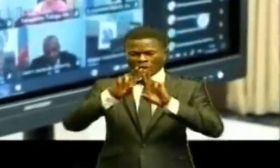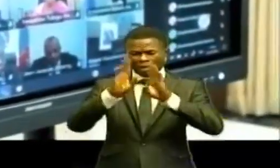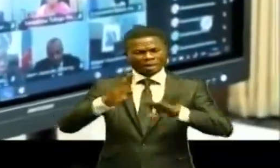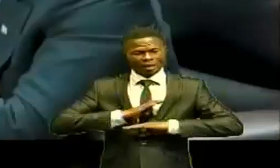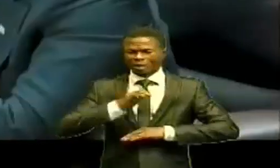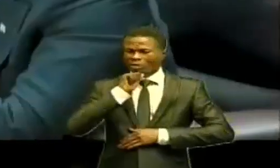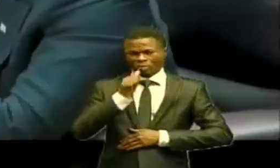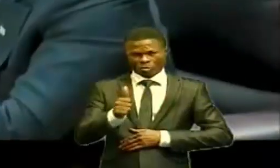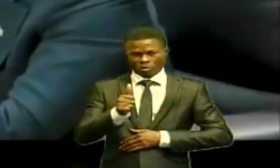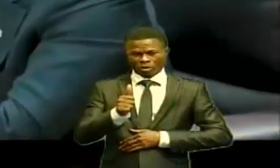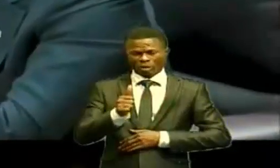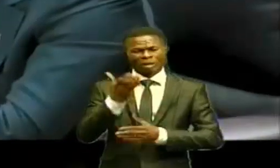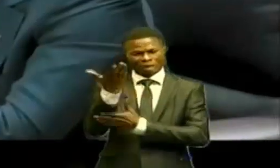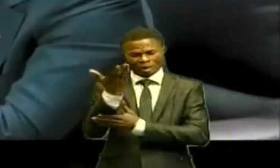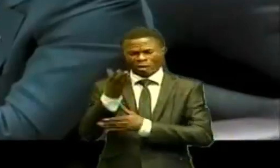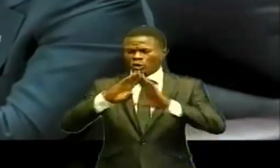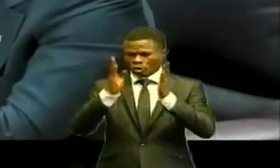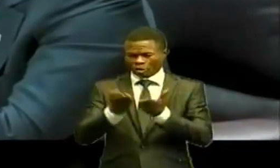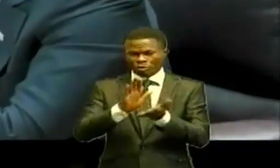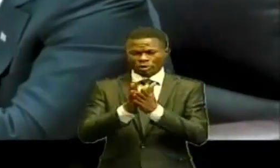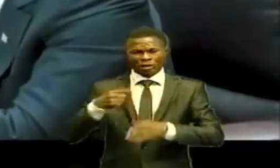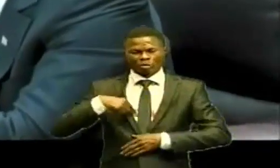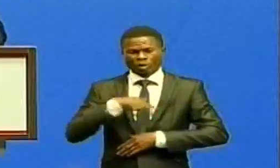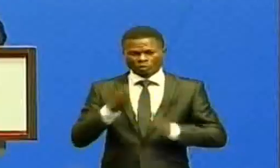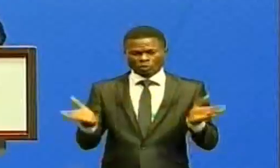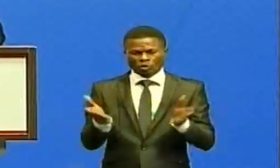insatisfait, que cette interpellation soit notre leitmotiv.